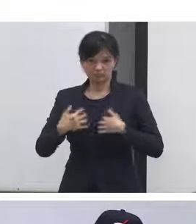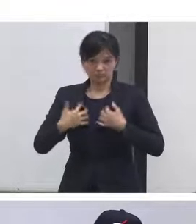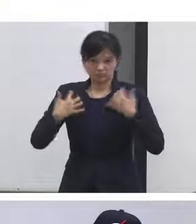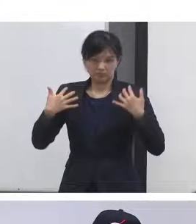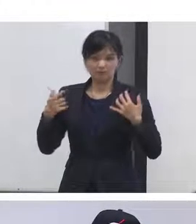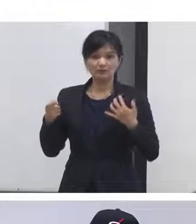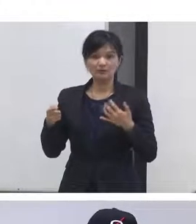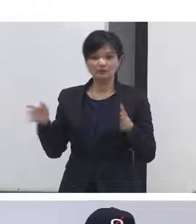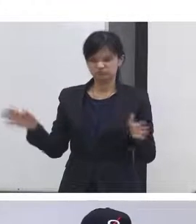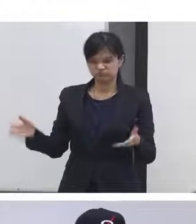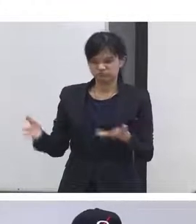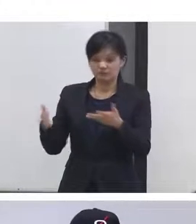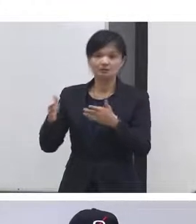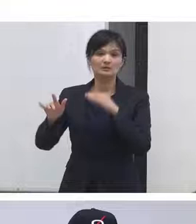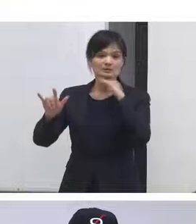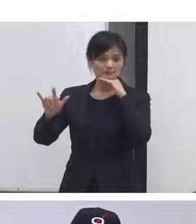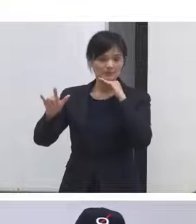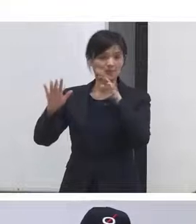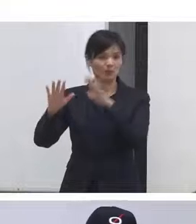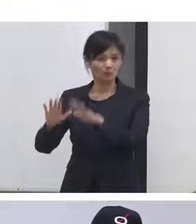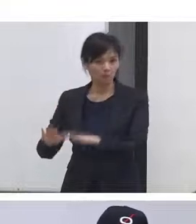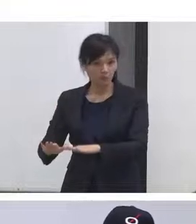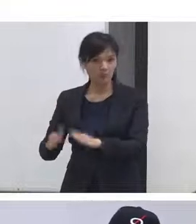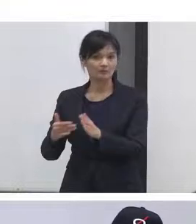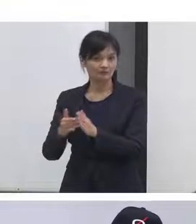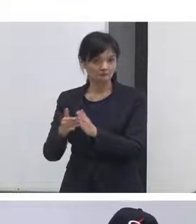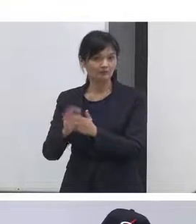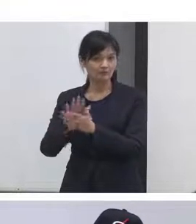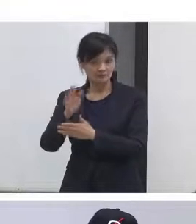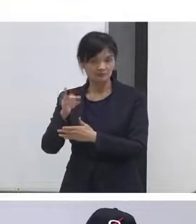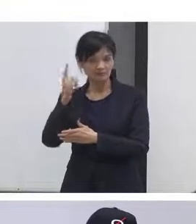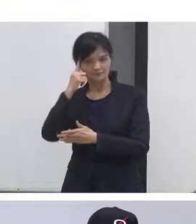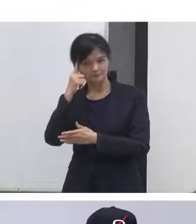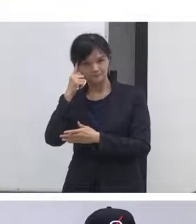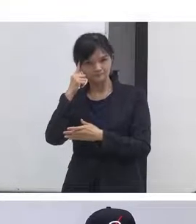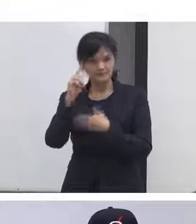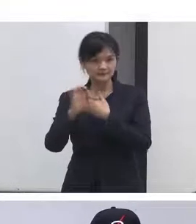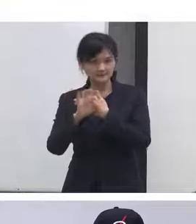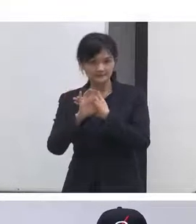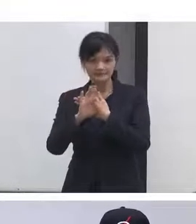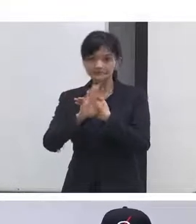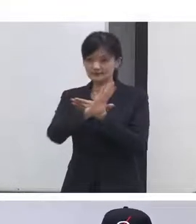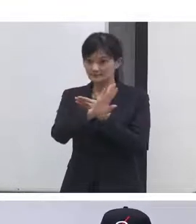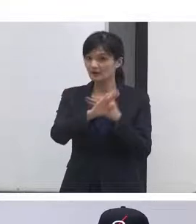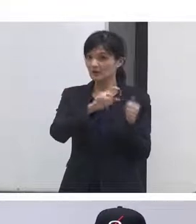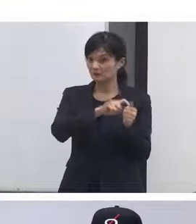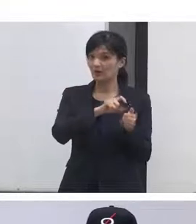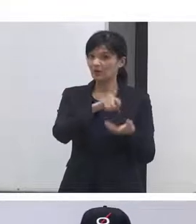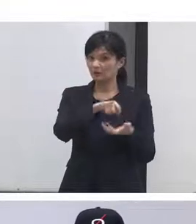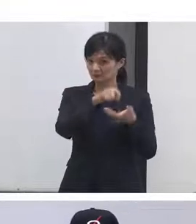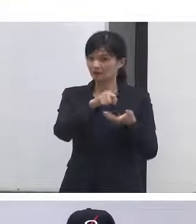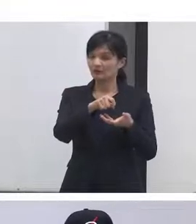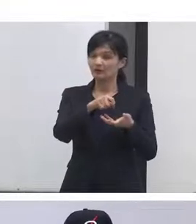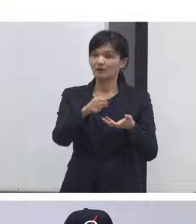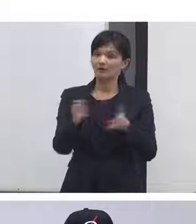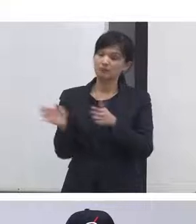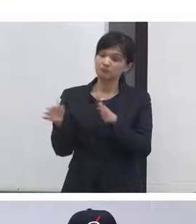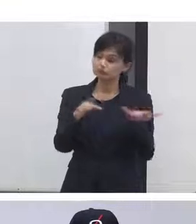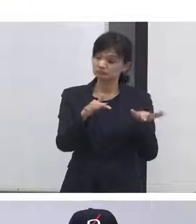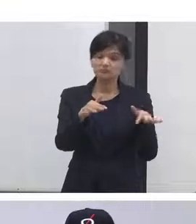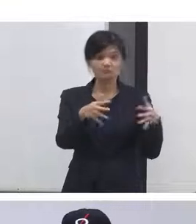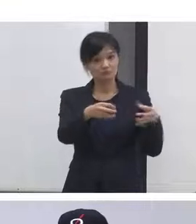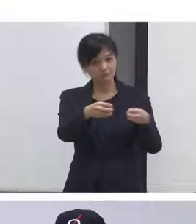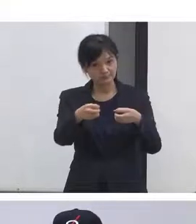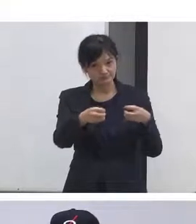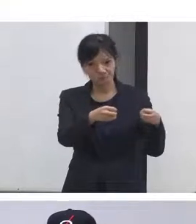先让他冷静下来，我们先想办法转移焦点去讨论到其他比较不会引起情绪